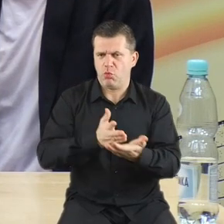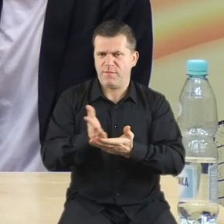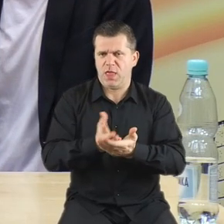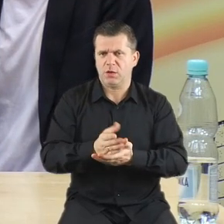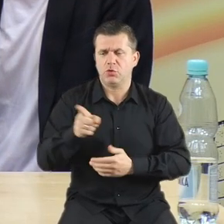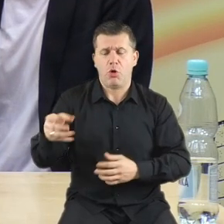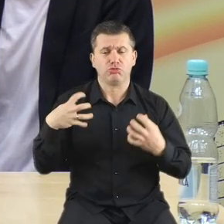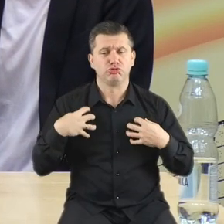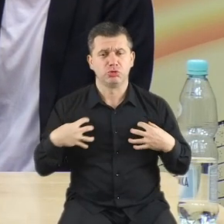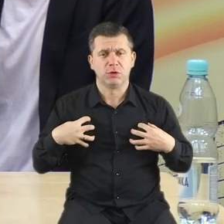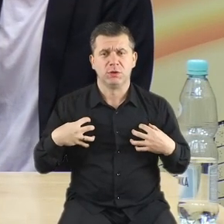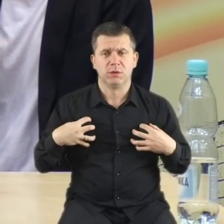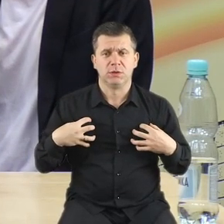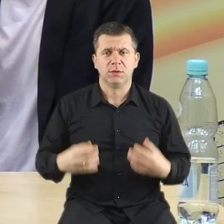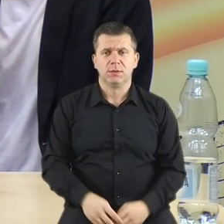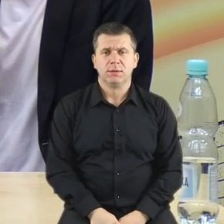żyli, powiedziałbym,